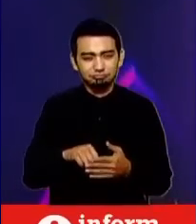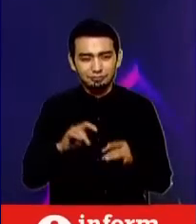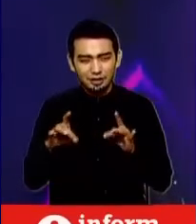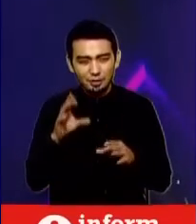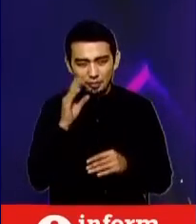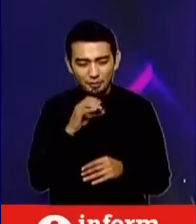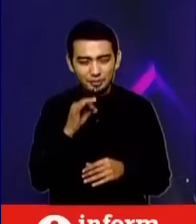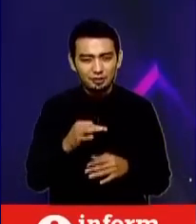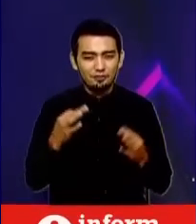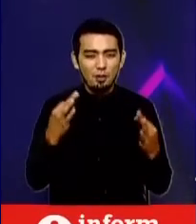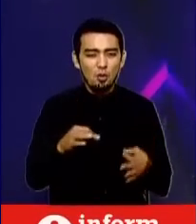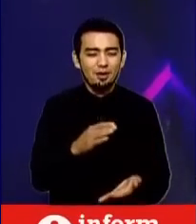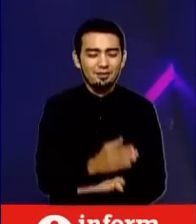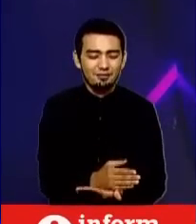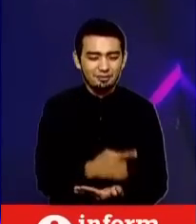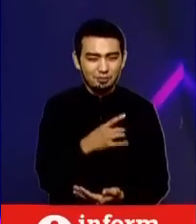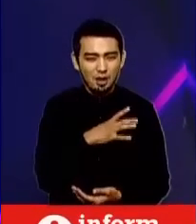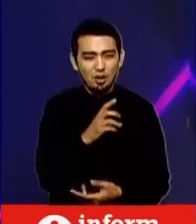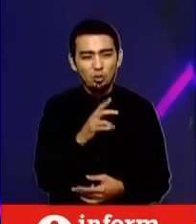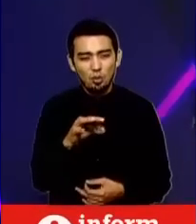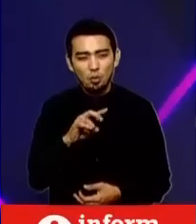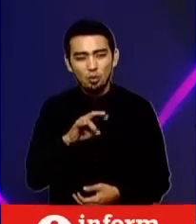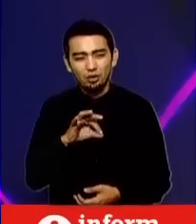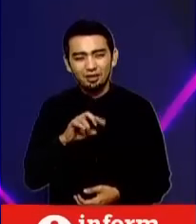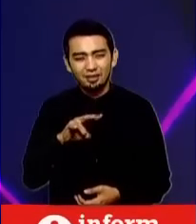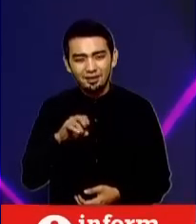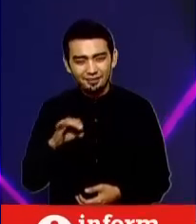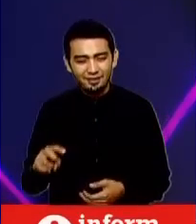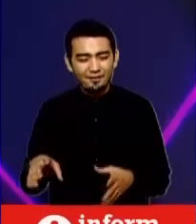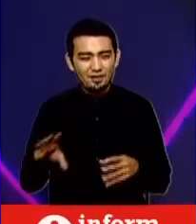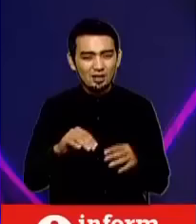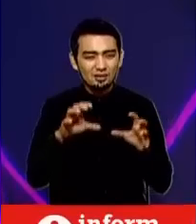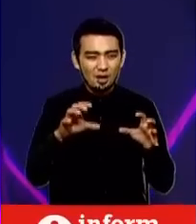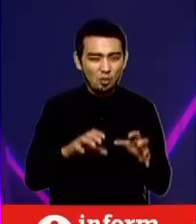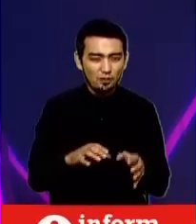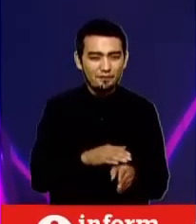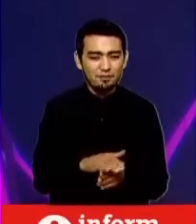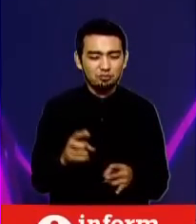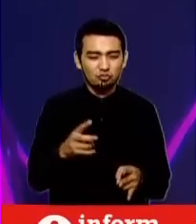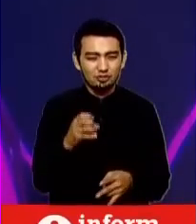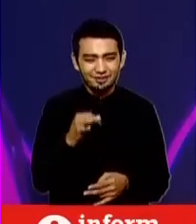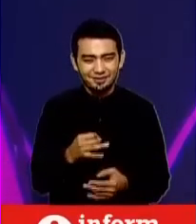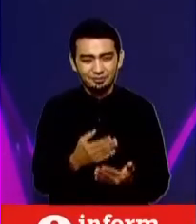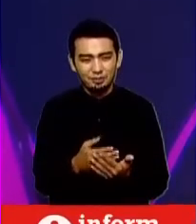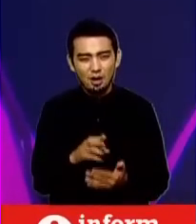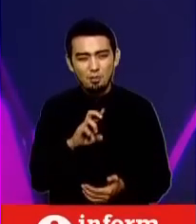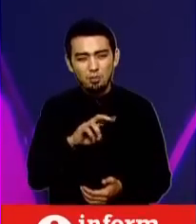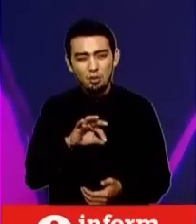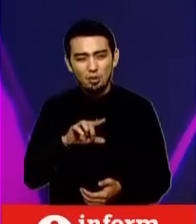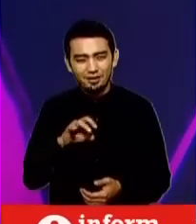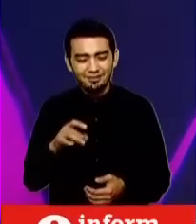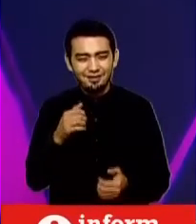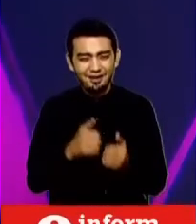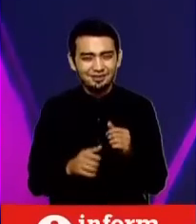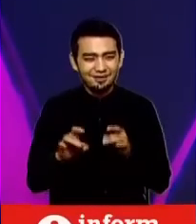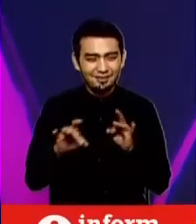Бастысы еркіндік бар. Бірақ онлайн платформаларға қатысты барлық заң талаптары орындалу керек. Яғни блогерлер әр